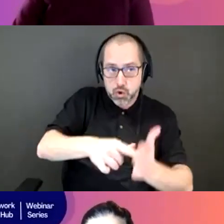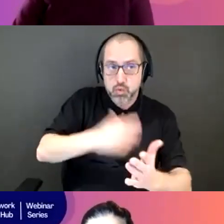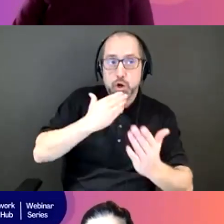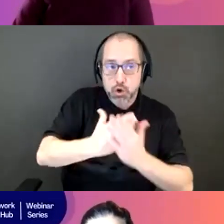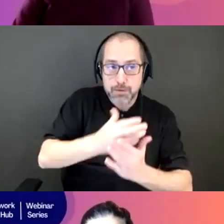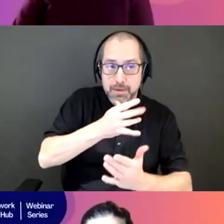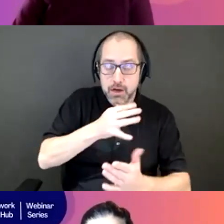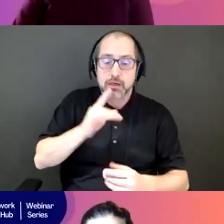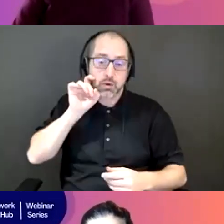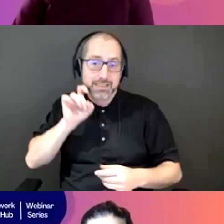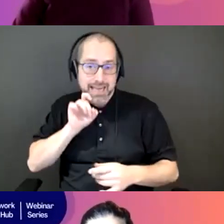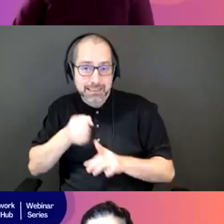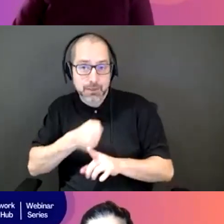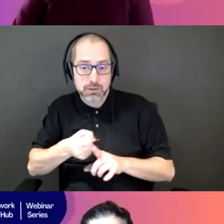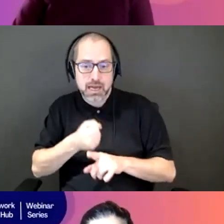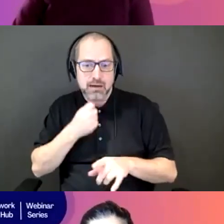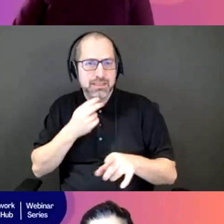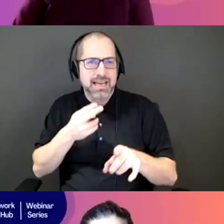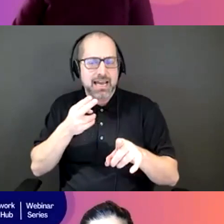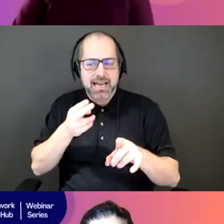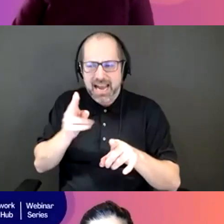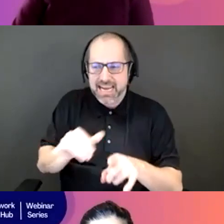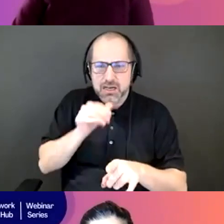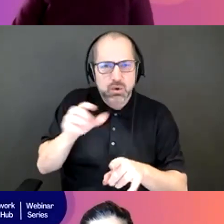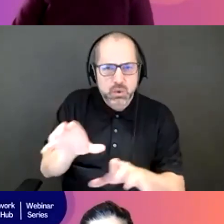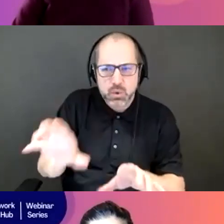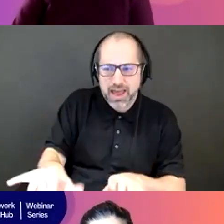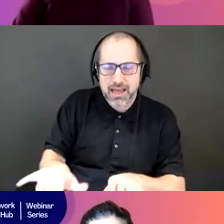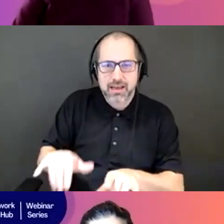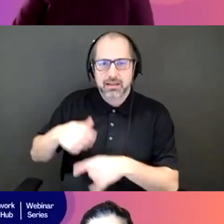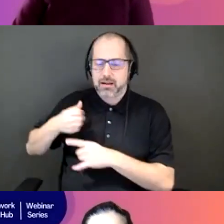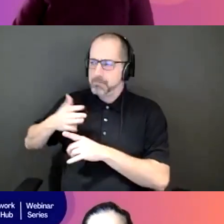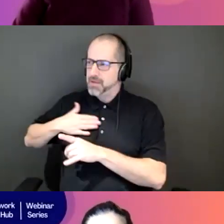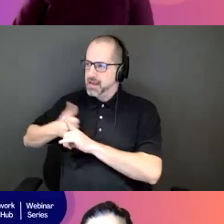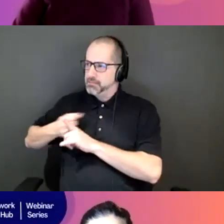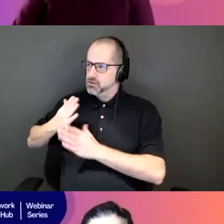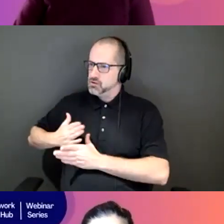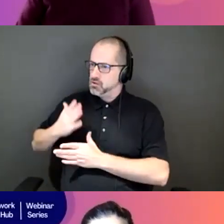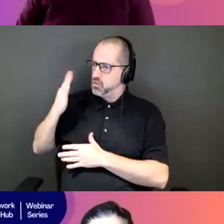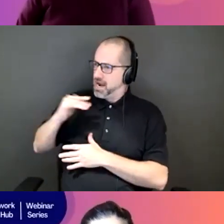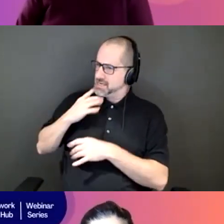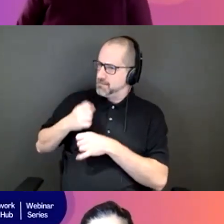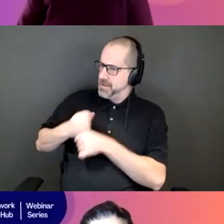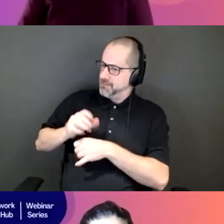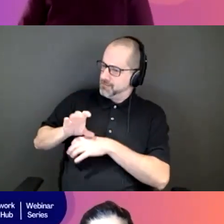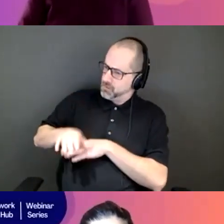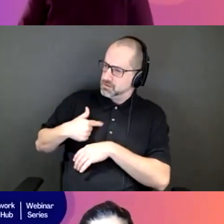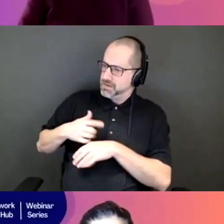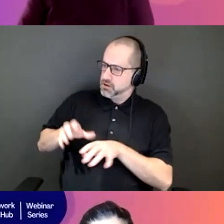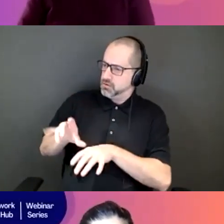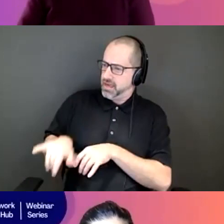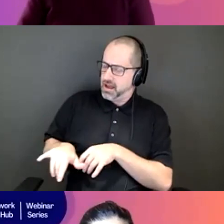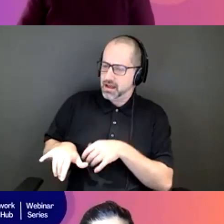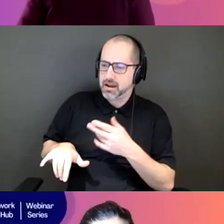ce qu'une bonne maman serait donc avec la question sexuelle dans ce disait pourquoi c'est comme un locataire